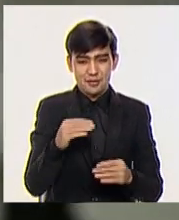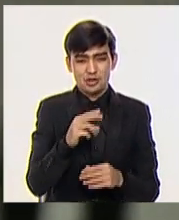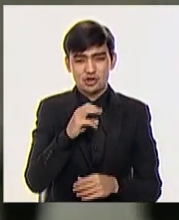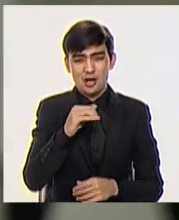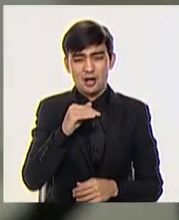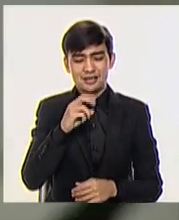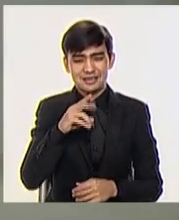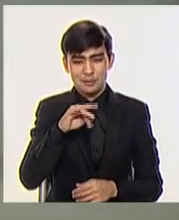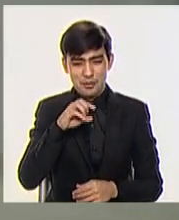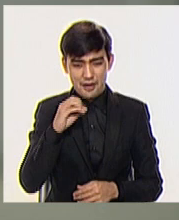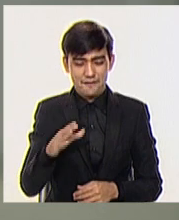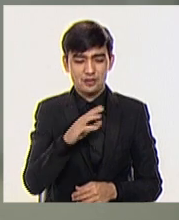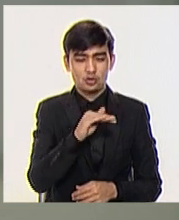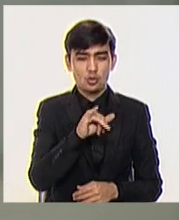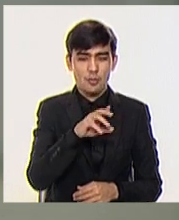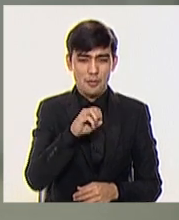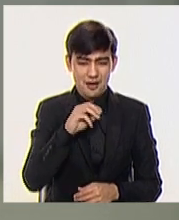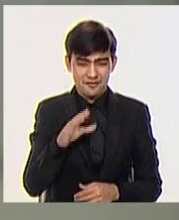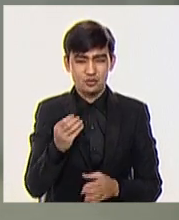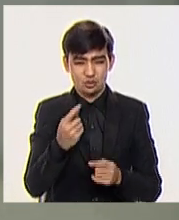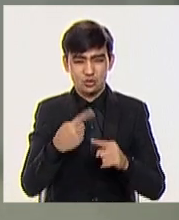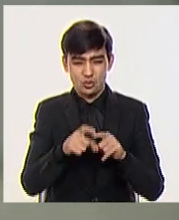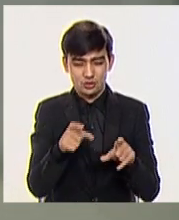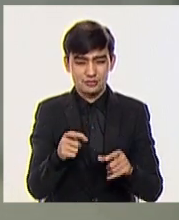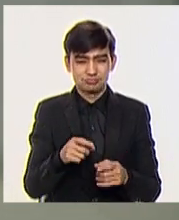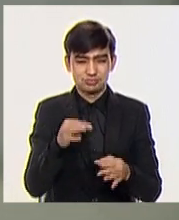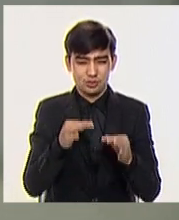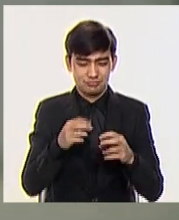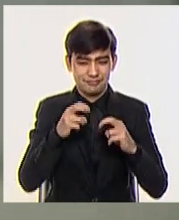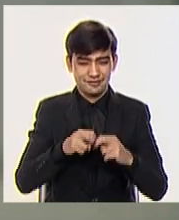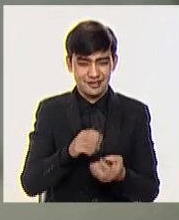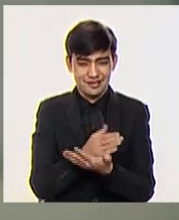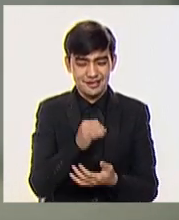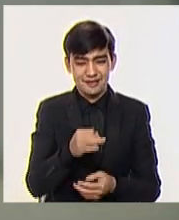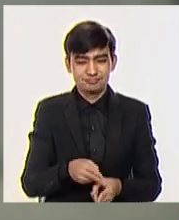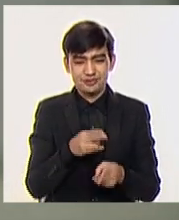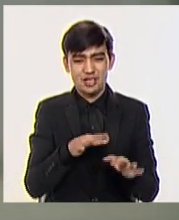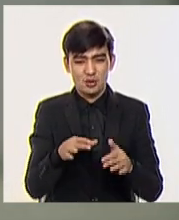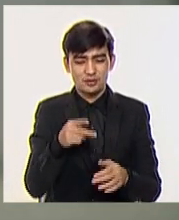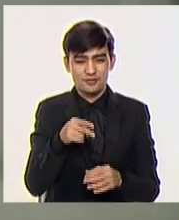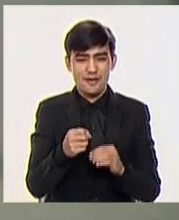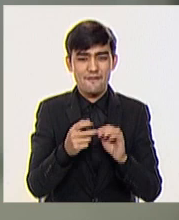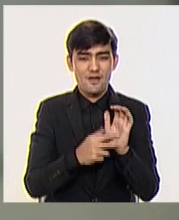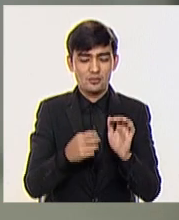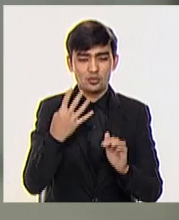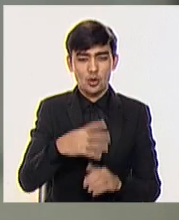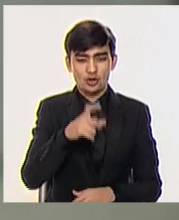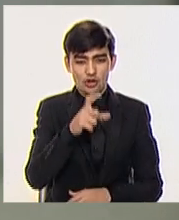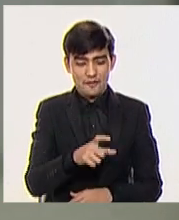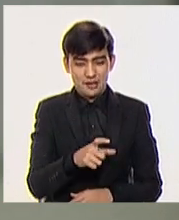Жұмабаевқа және тағы басқа сотталушыларға қатысты қылмыстық ісі қаралуда. Қылмыстық іс бойынша 2840